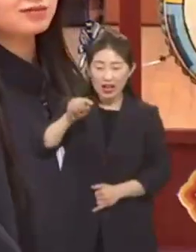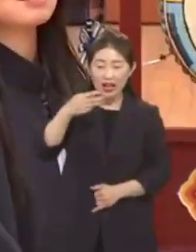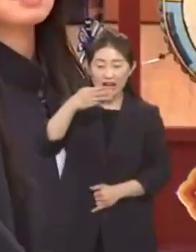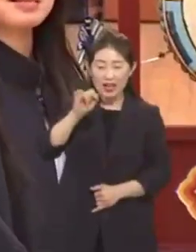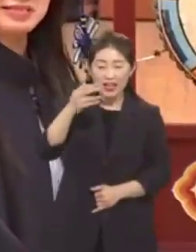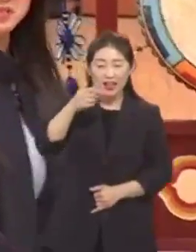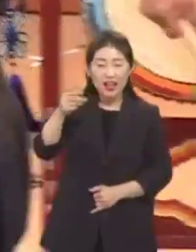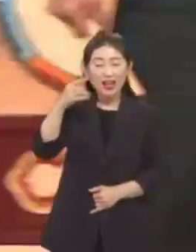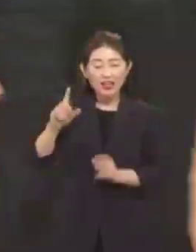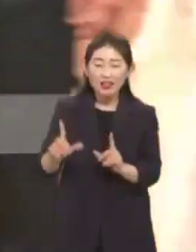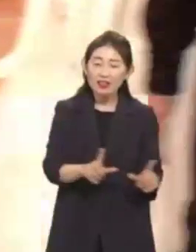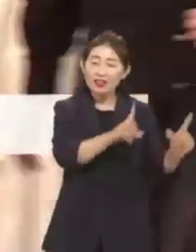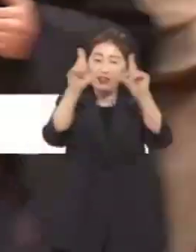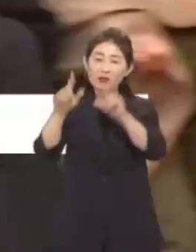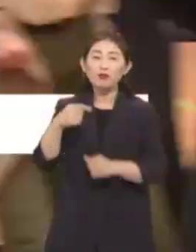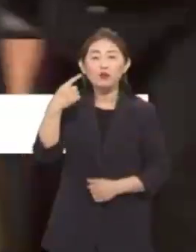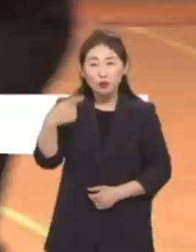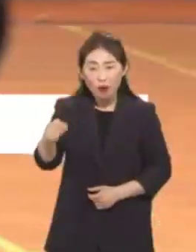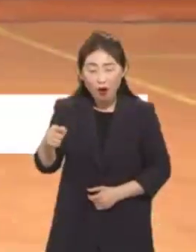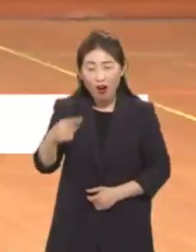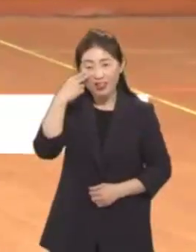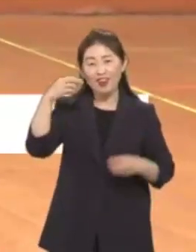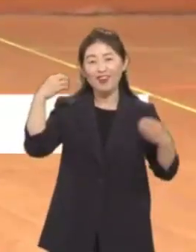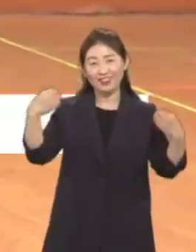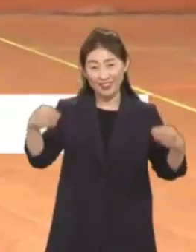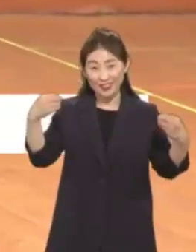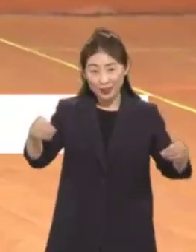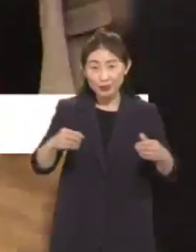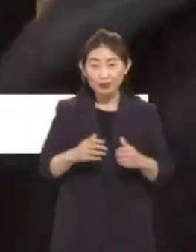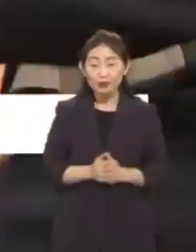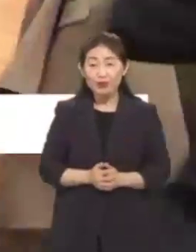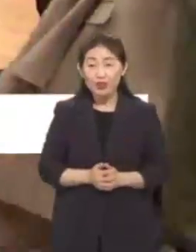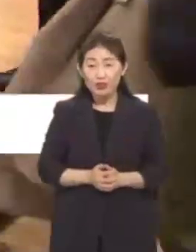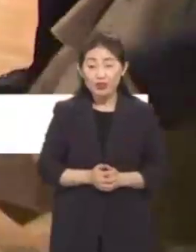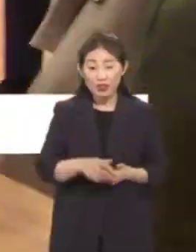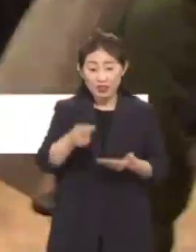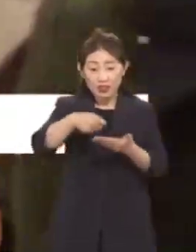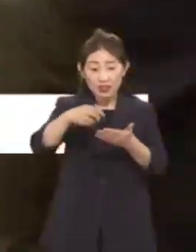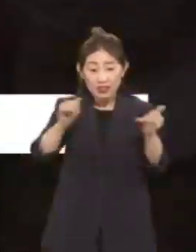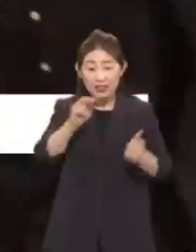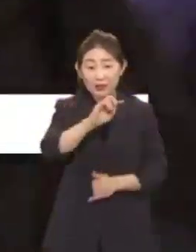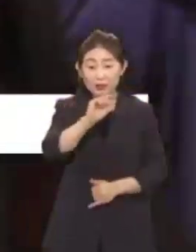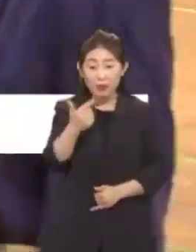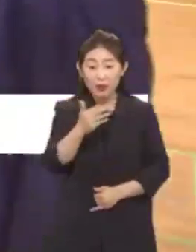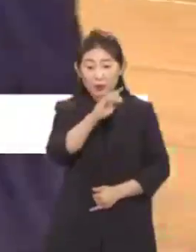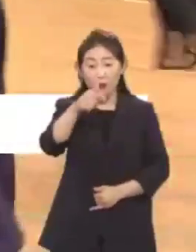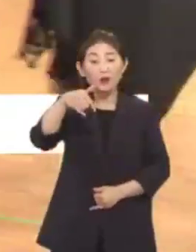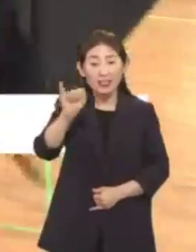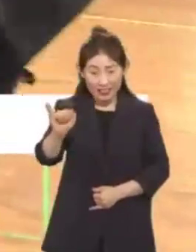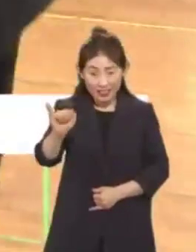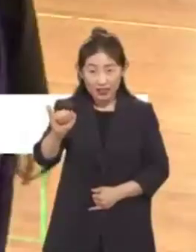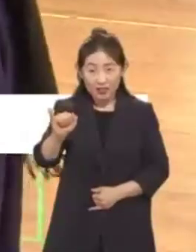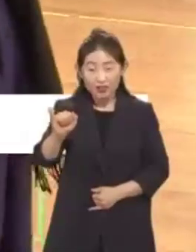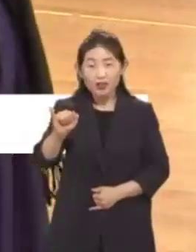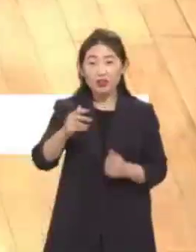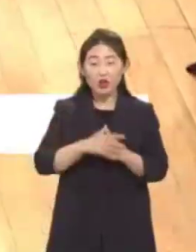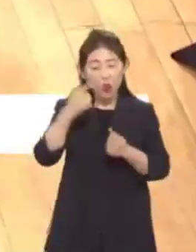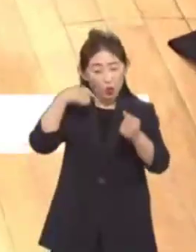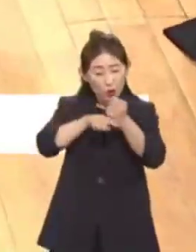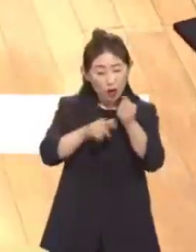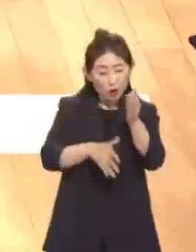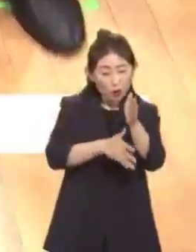삶은 어땠을까? 연극 갈릴레오 갈릴레이는 극작가이자 연출가인 민복기 씨의 연출과 각색으로